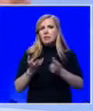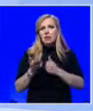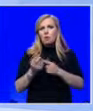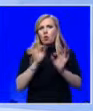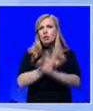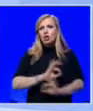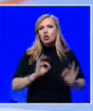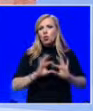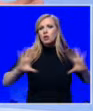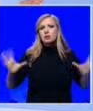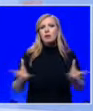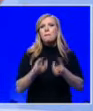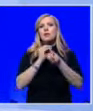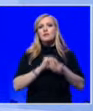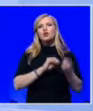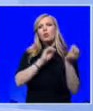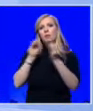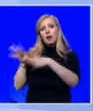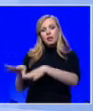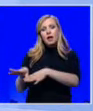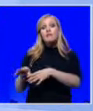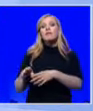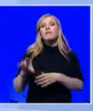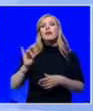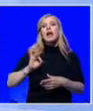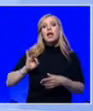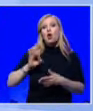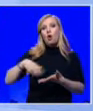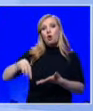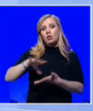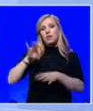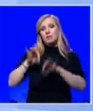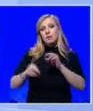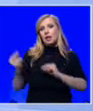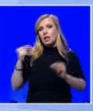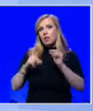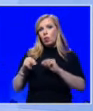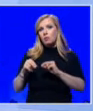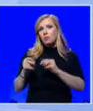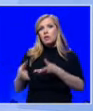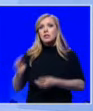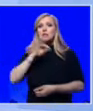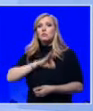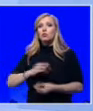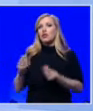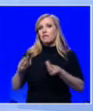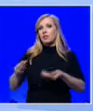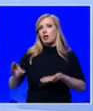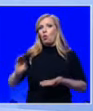нищо, събират всичко, отиват, предават го в районната избирателна комисия и си получават